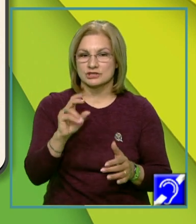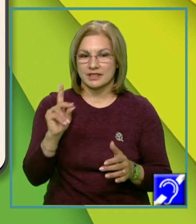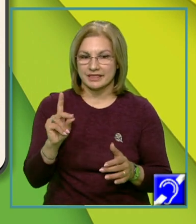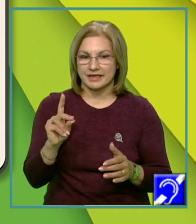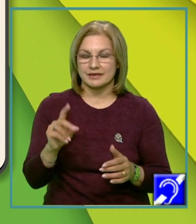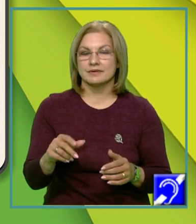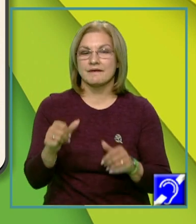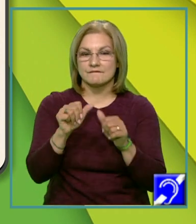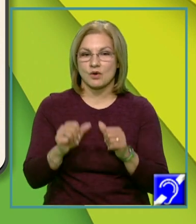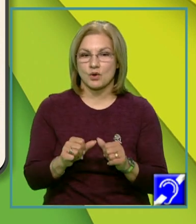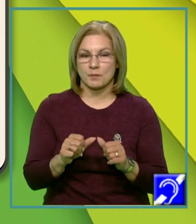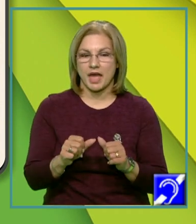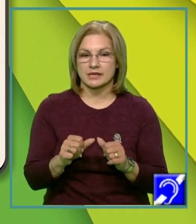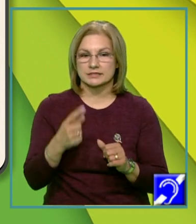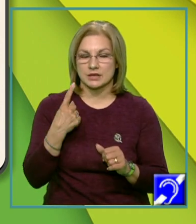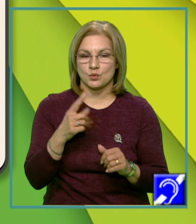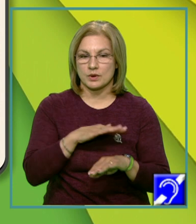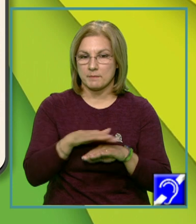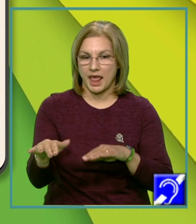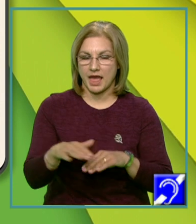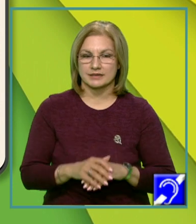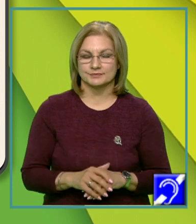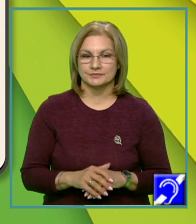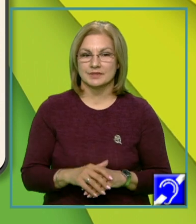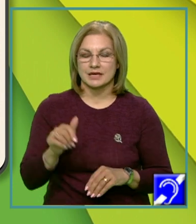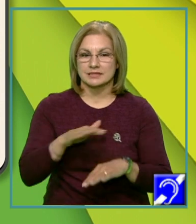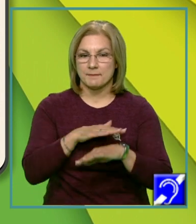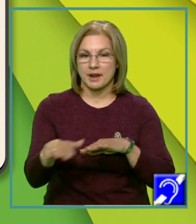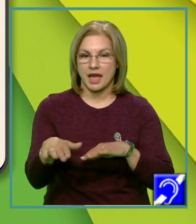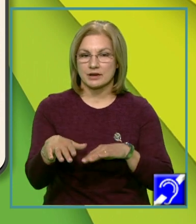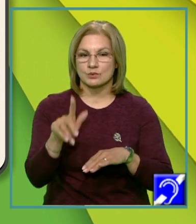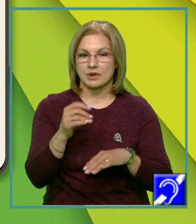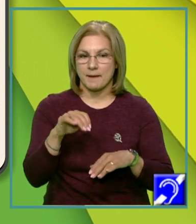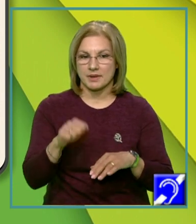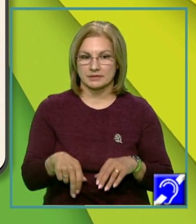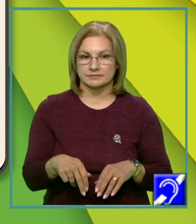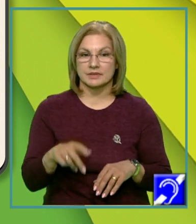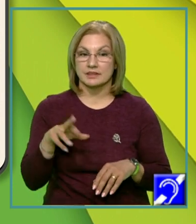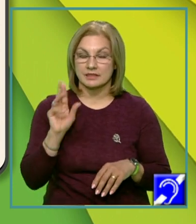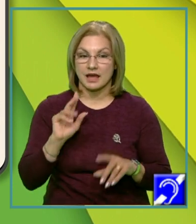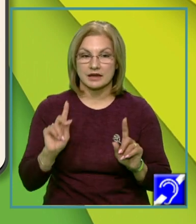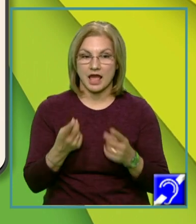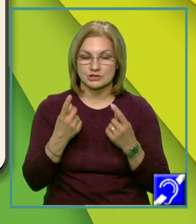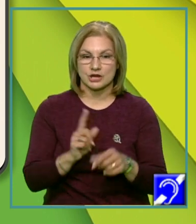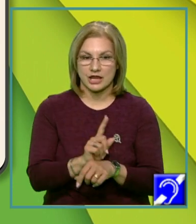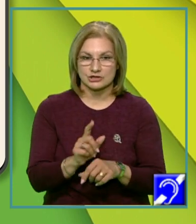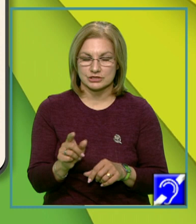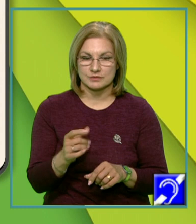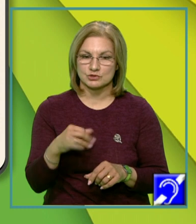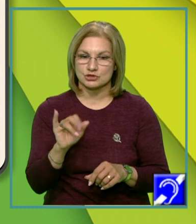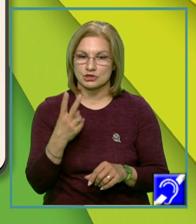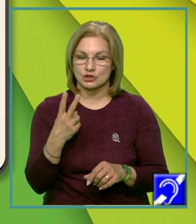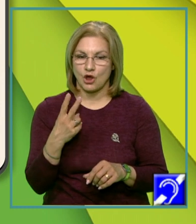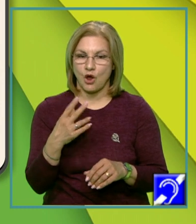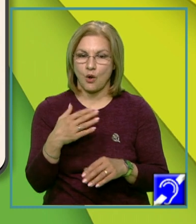d formează un plan planul gama dar în același timp și două